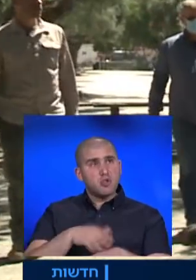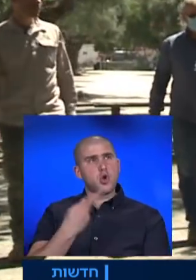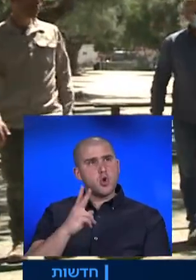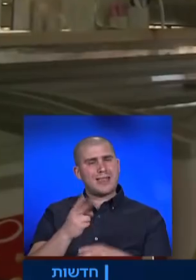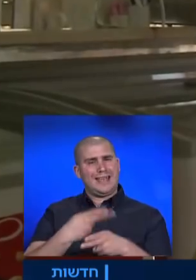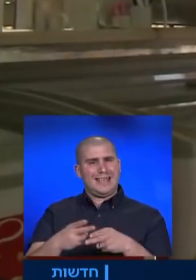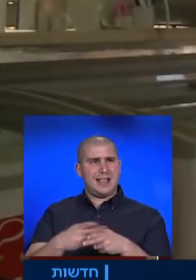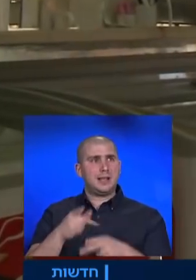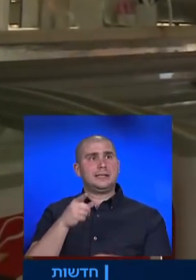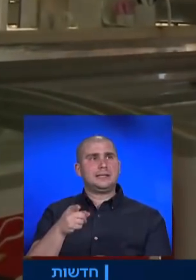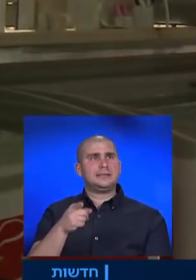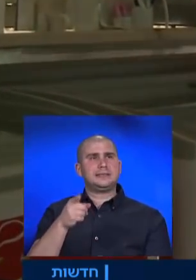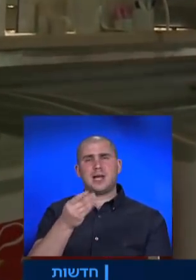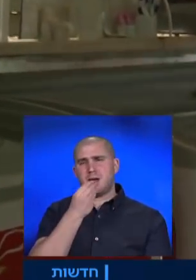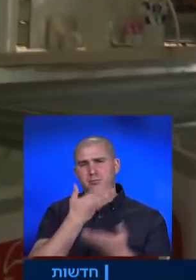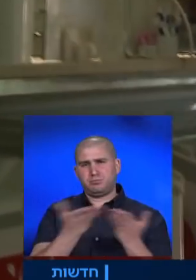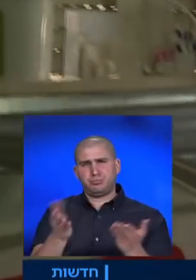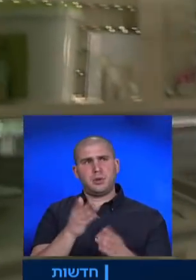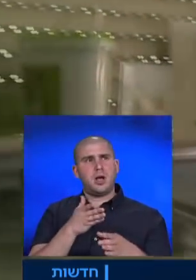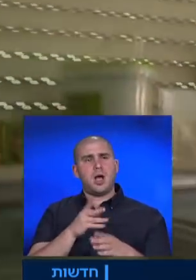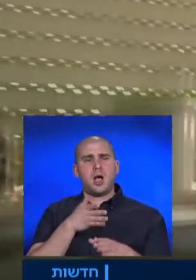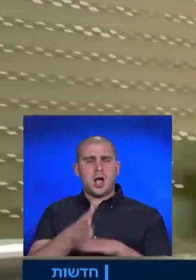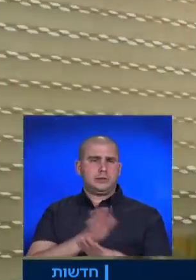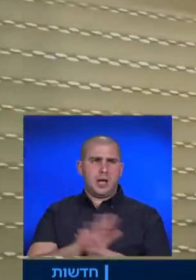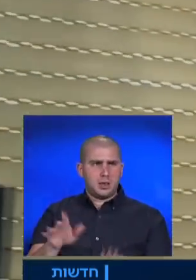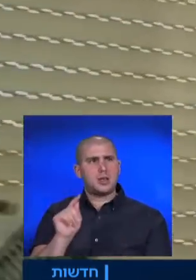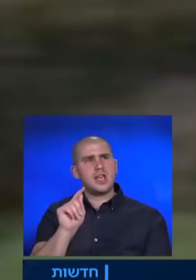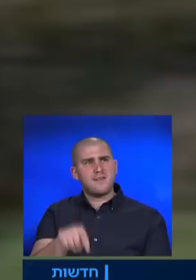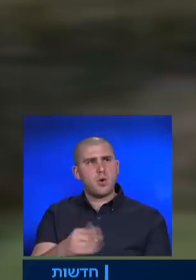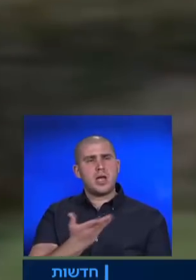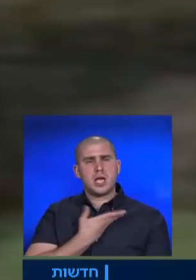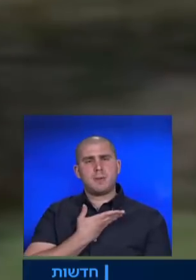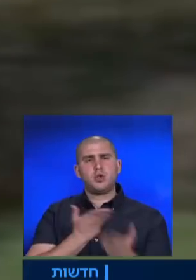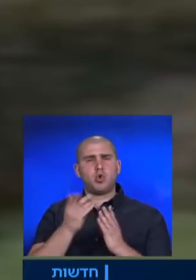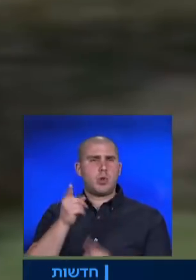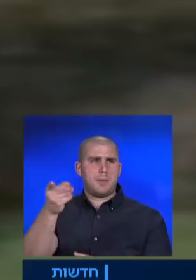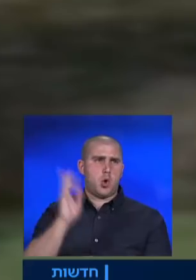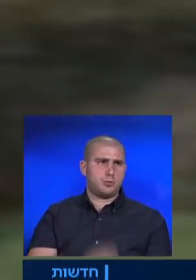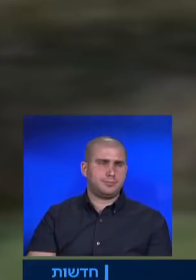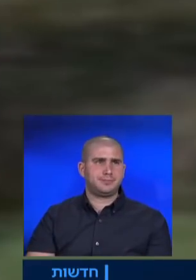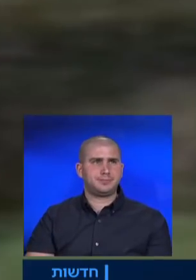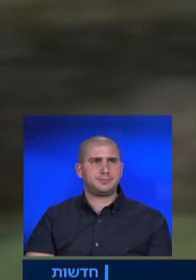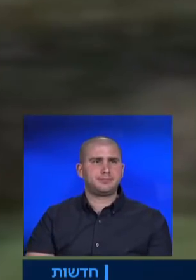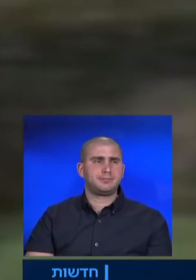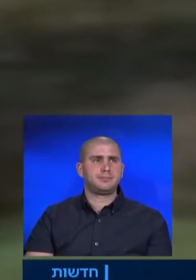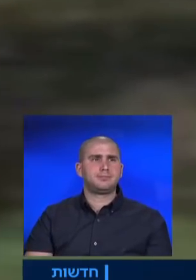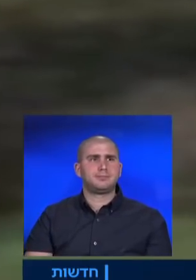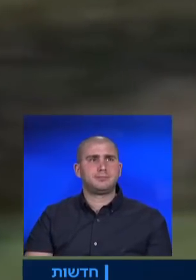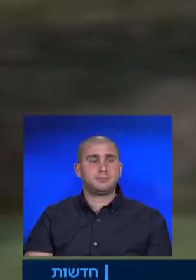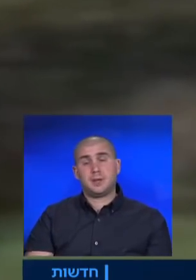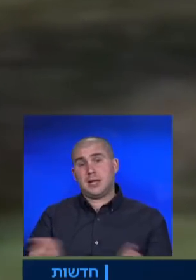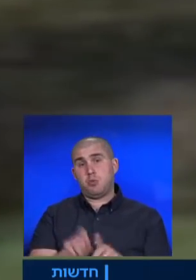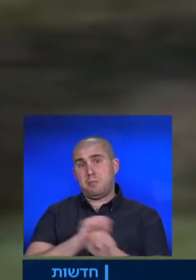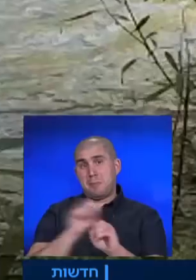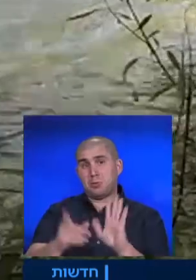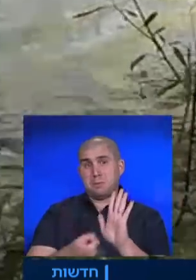המזנון של האתר, קהל לא נכנס פנימה, קהל יגיע, קבל את השירות מרחוק. כפי שפרסמנו לראשונה,